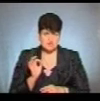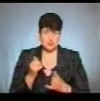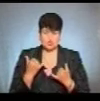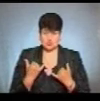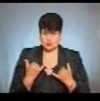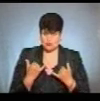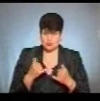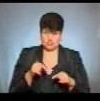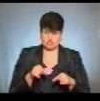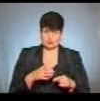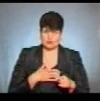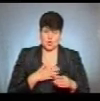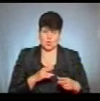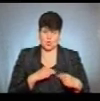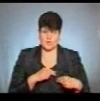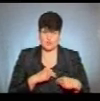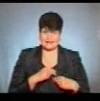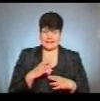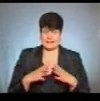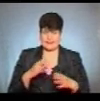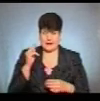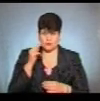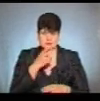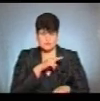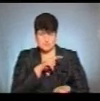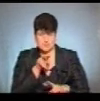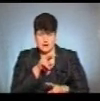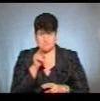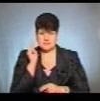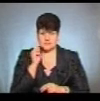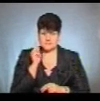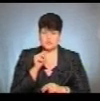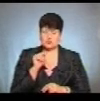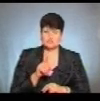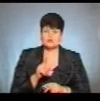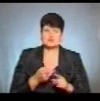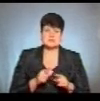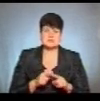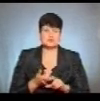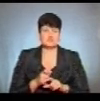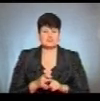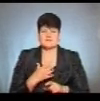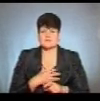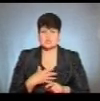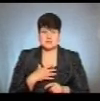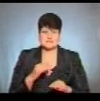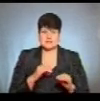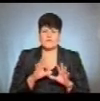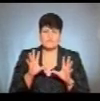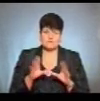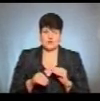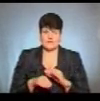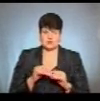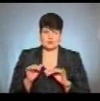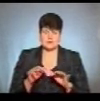Сьогодні ми тут з моєю колегою на тренінгу. Ми спостерігаємо за навчанням, тому що це дуже важлива складова всього виборчого